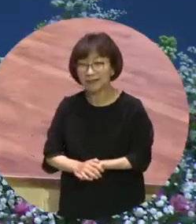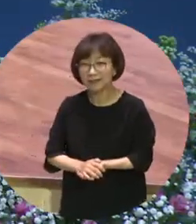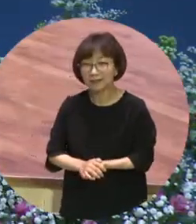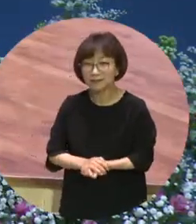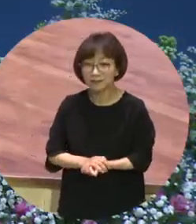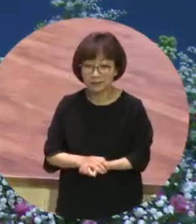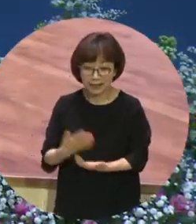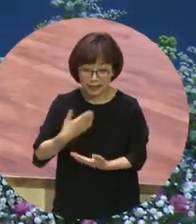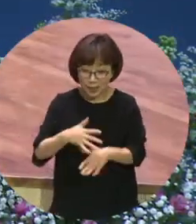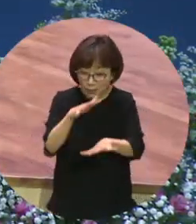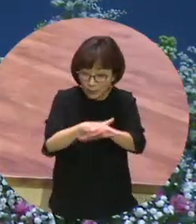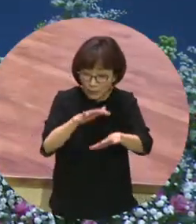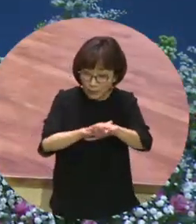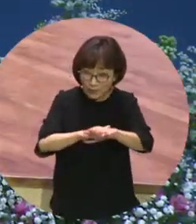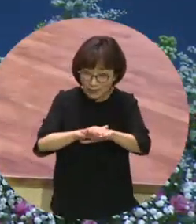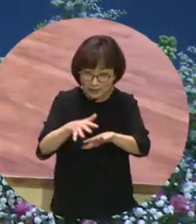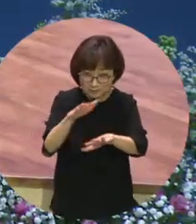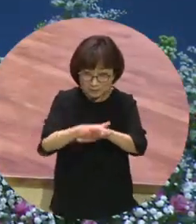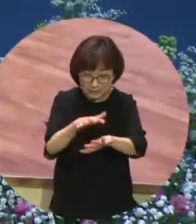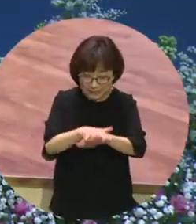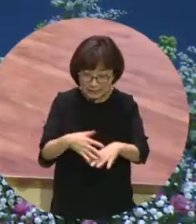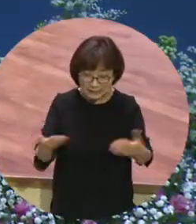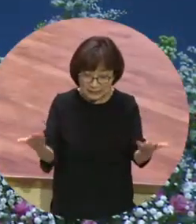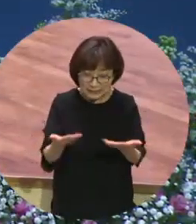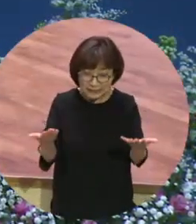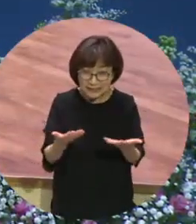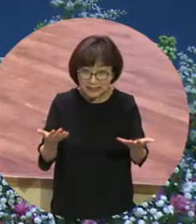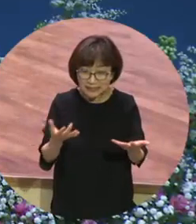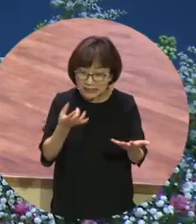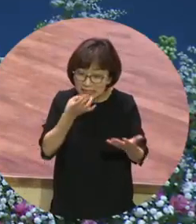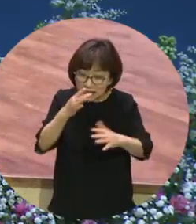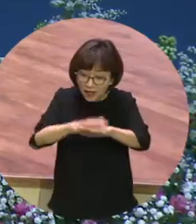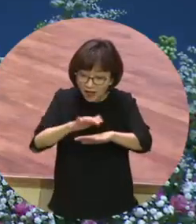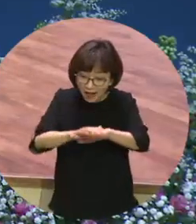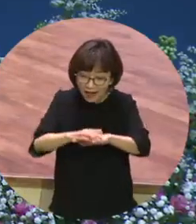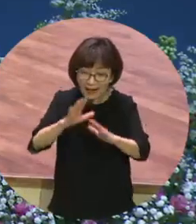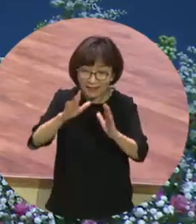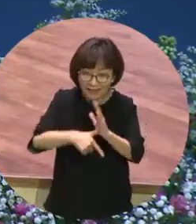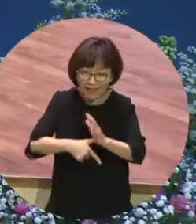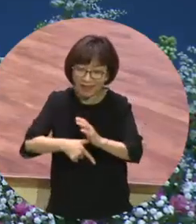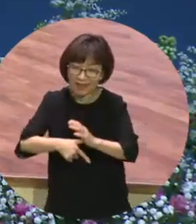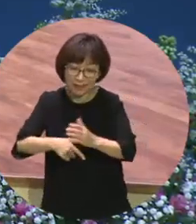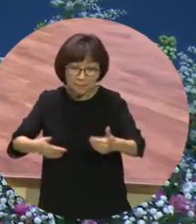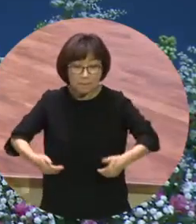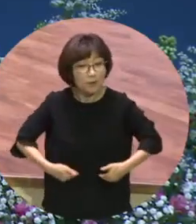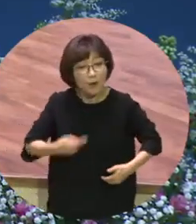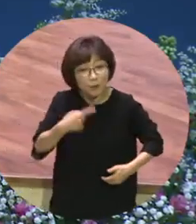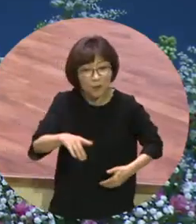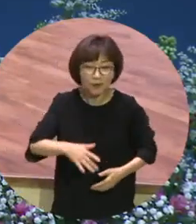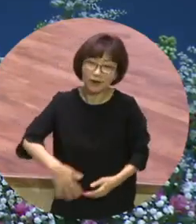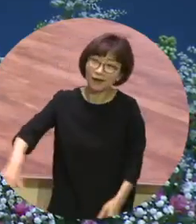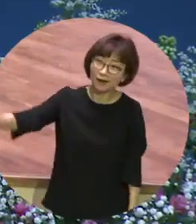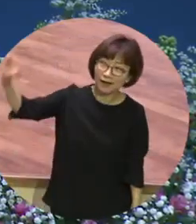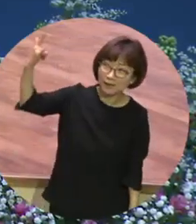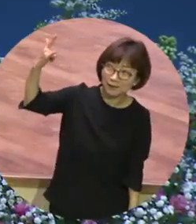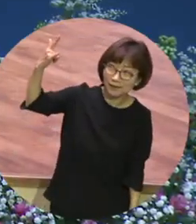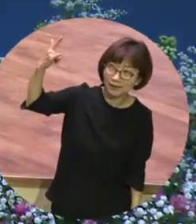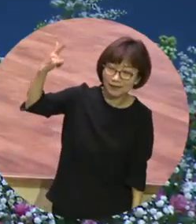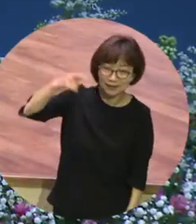하나님이 햇빛 주고 비 주고 바람 주고 하나님 날씨 안 맞춰주면 농사 안 됩니다.